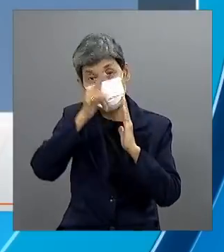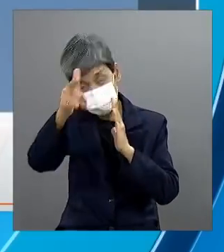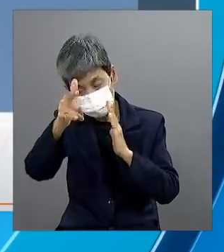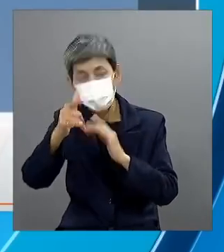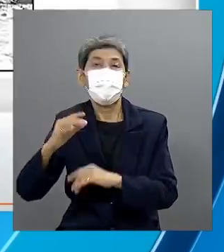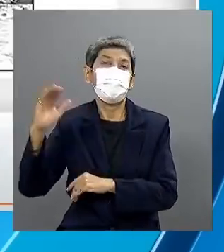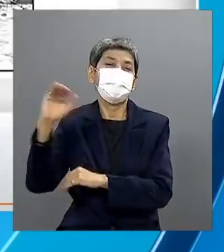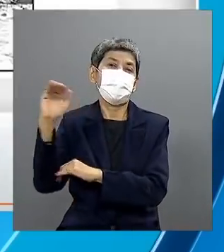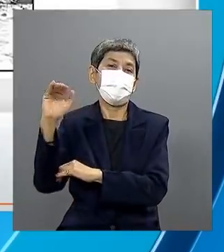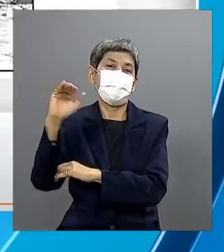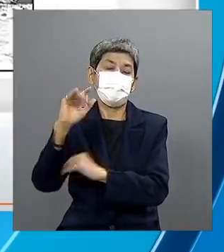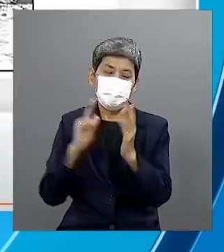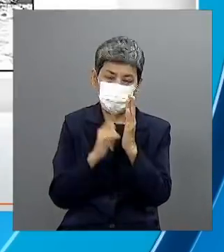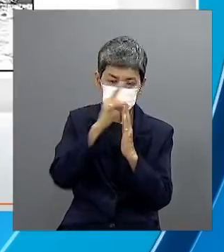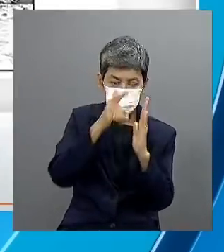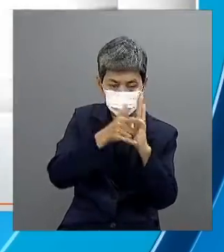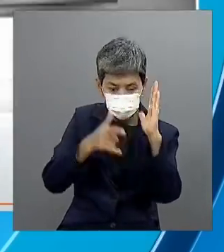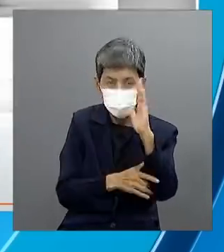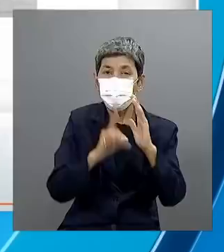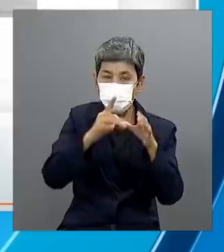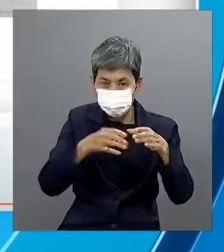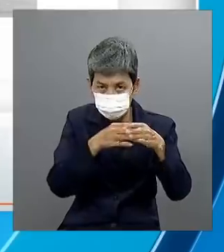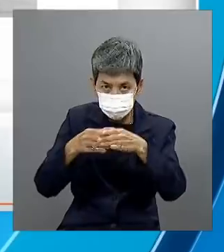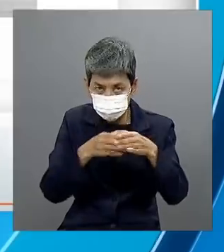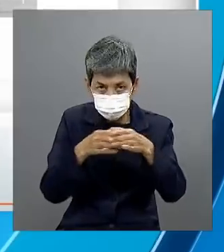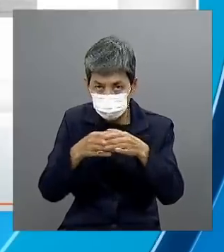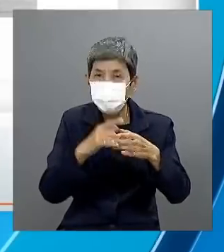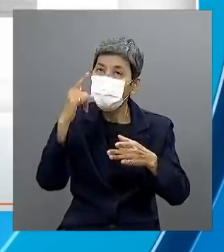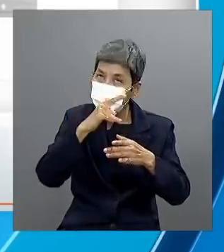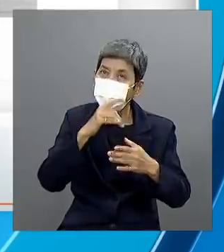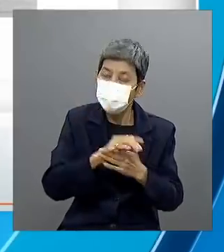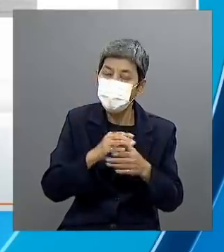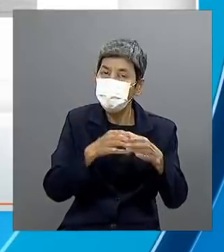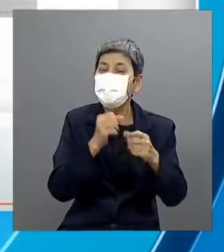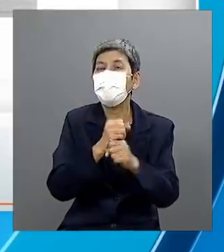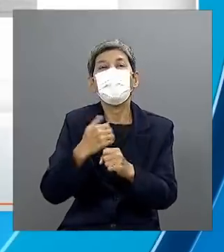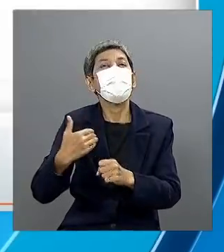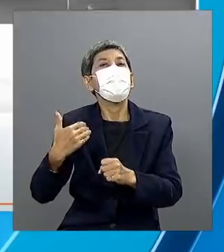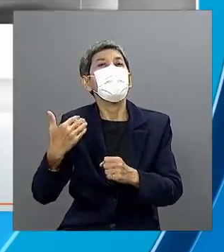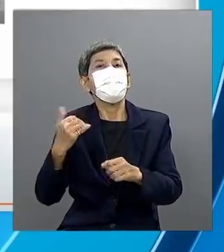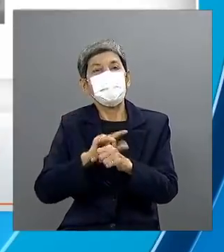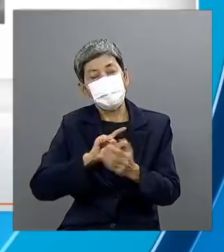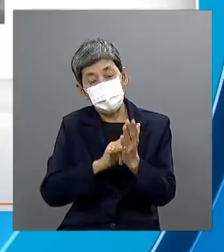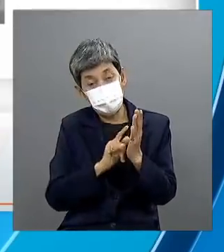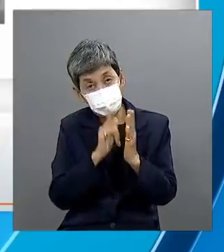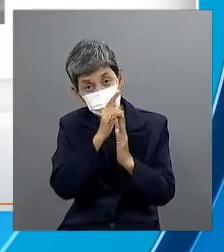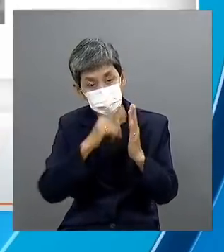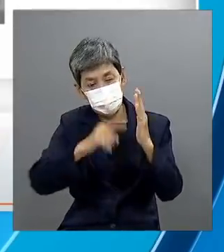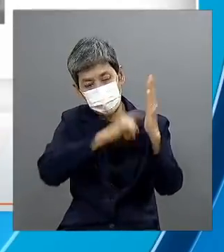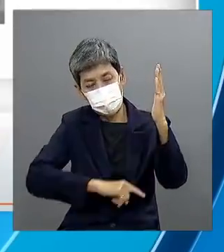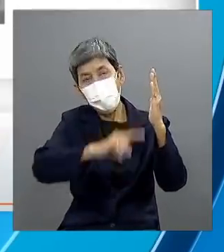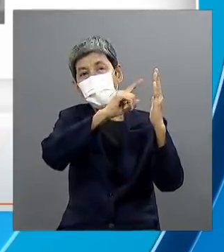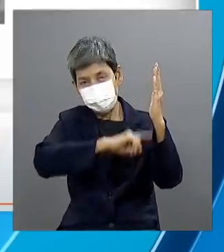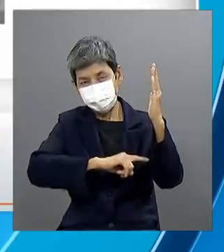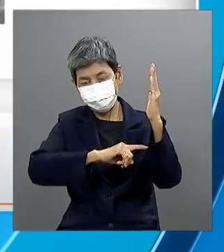เป็นในลักษณะของการบินเป็นกรุ๊ปฟินเครื่องบินส่วนตัวนะคะหรือแม้กระทั่งในเรื่องของการบินที่เป็นบินในประเทศที่คึกคักทีเดียวในช่วงน